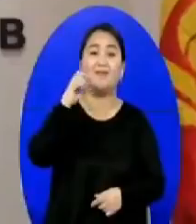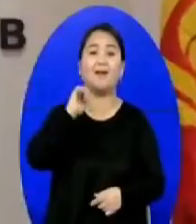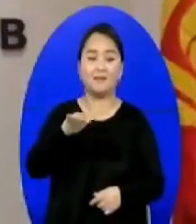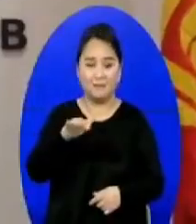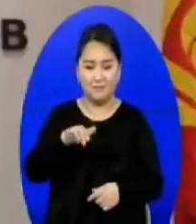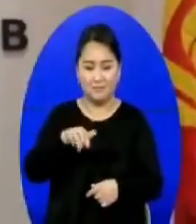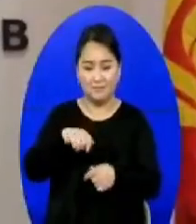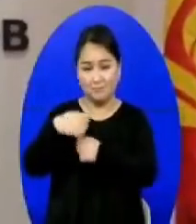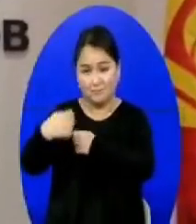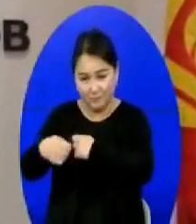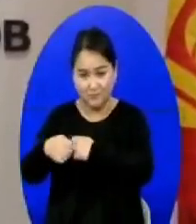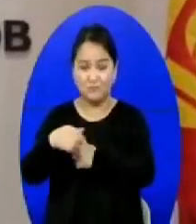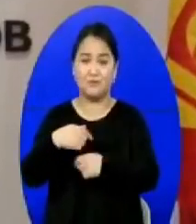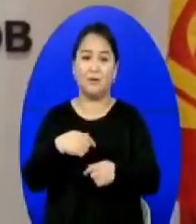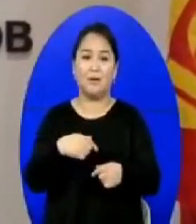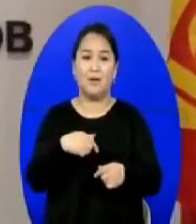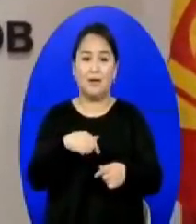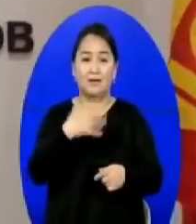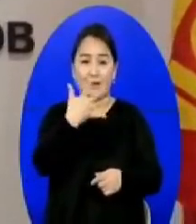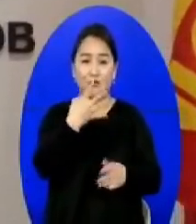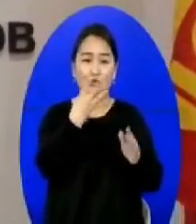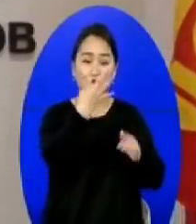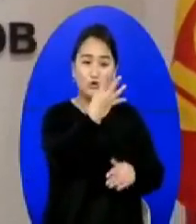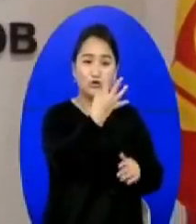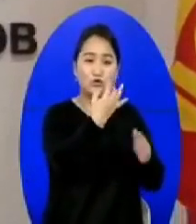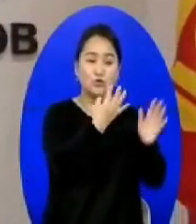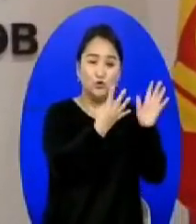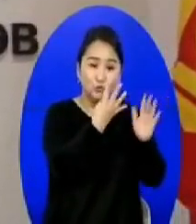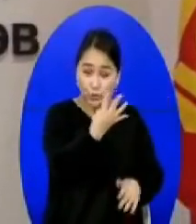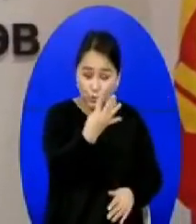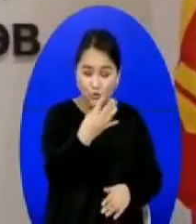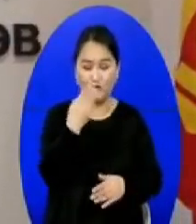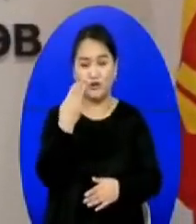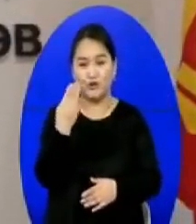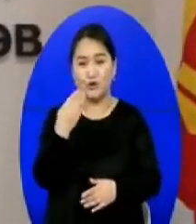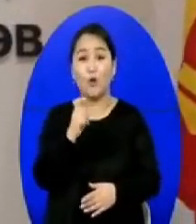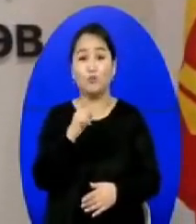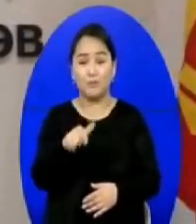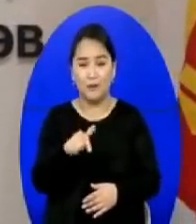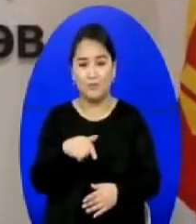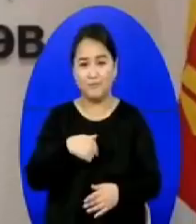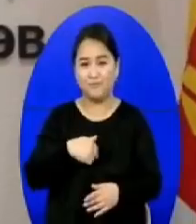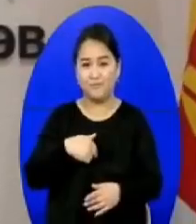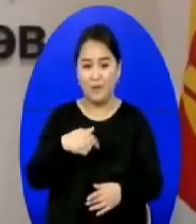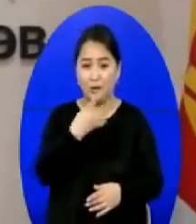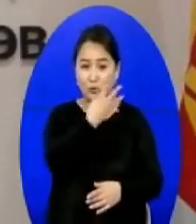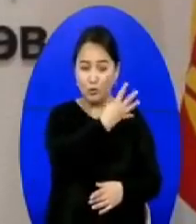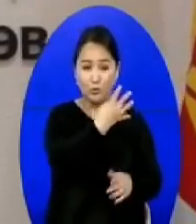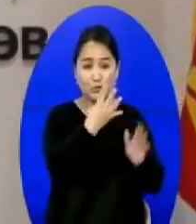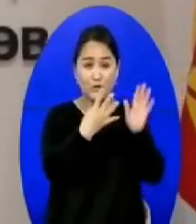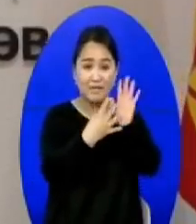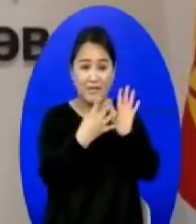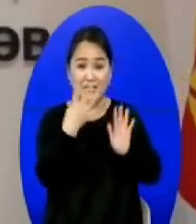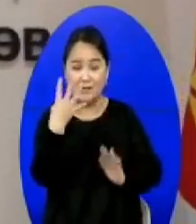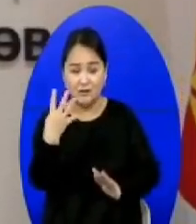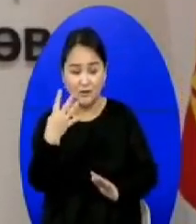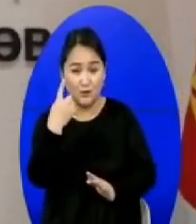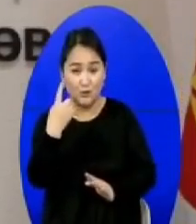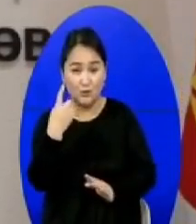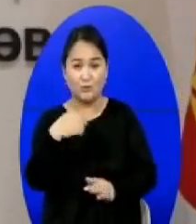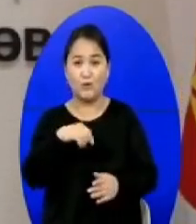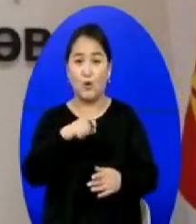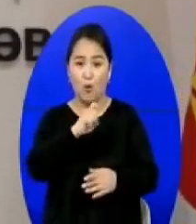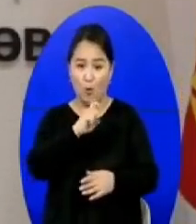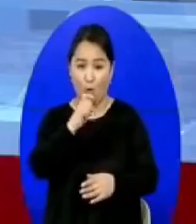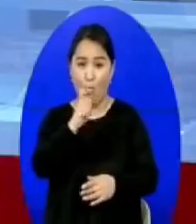авсан. 544 ширхэг хувьцаатай бол 2012 онд сургалтын төлбөр хэлбэрээр 491,960 төгрөгийн хишиг хувь хүртсэн байна.